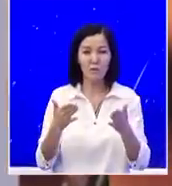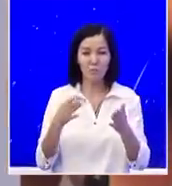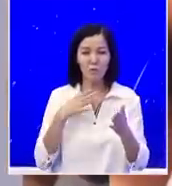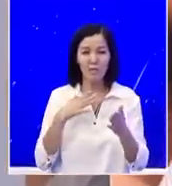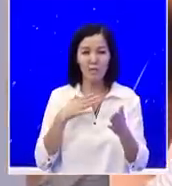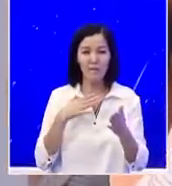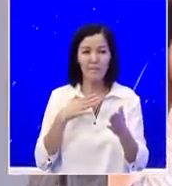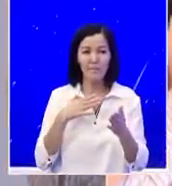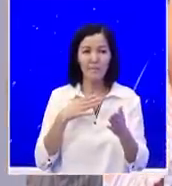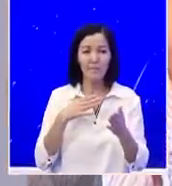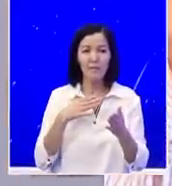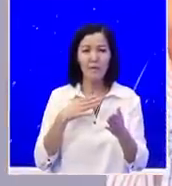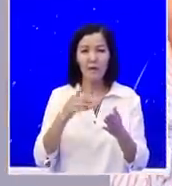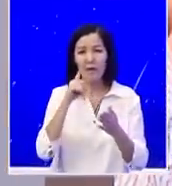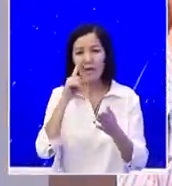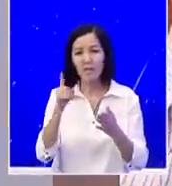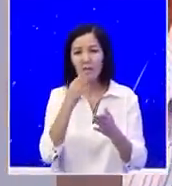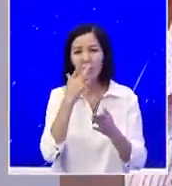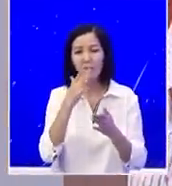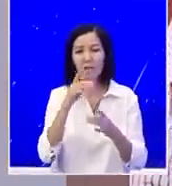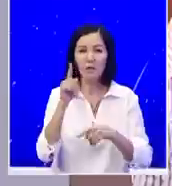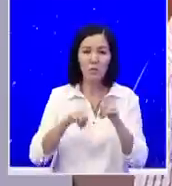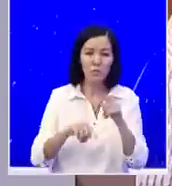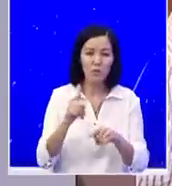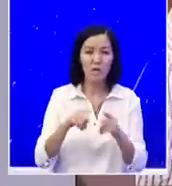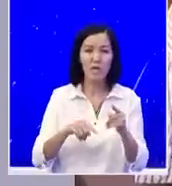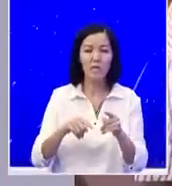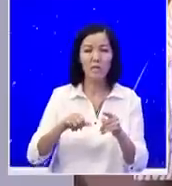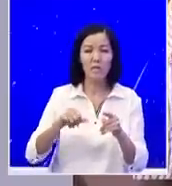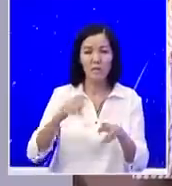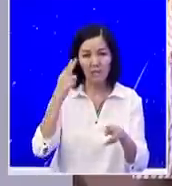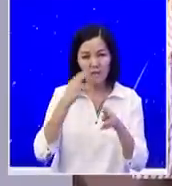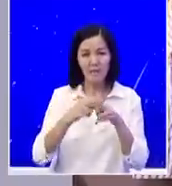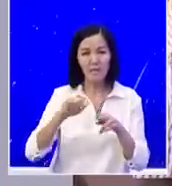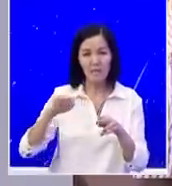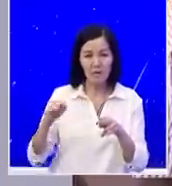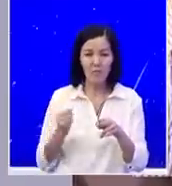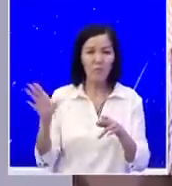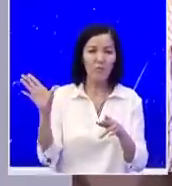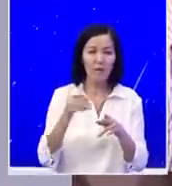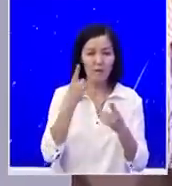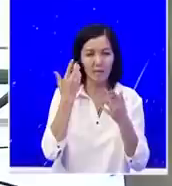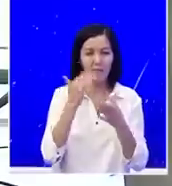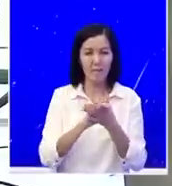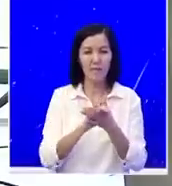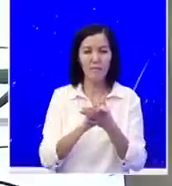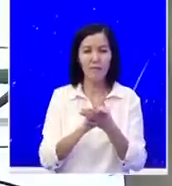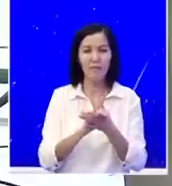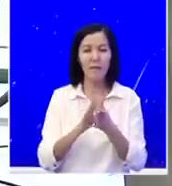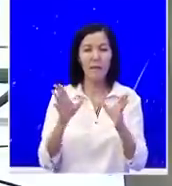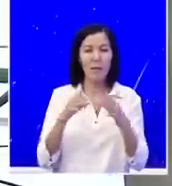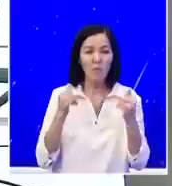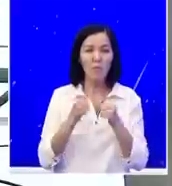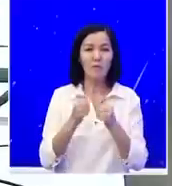ықыластарын білдіруде. Ал шақын шетелдердегі бауырлар да орны толмас қайғыға ортақтасуда. Баршаңызға әулетіміздің